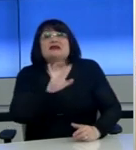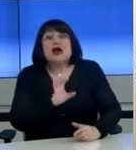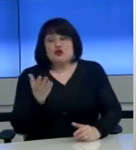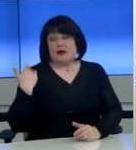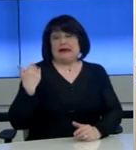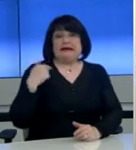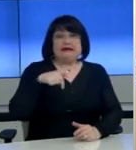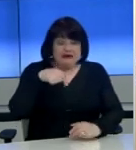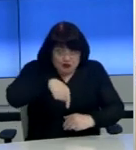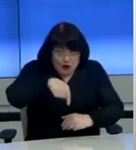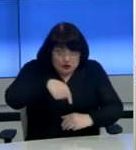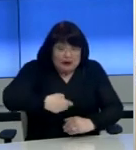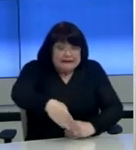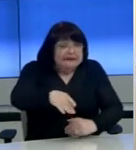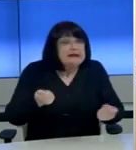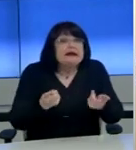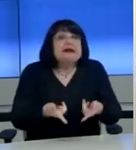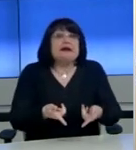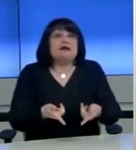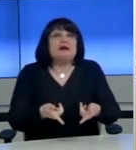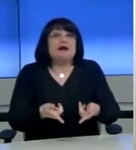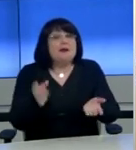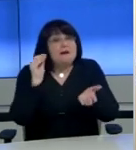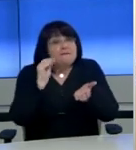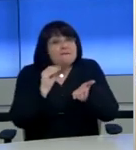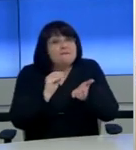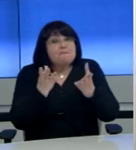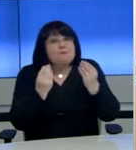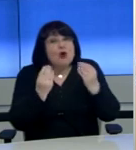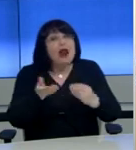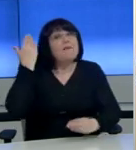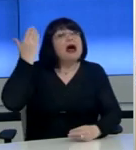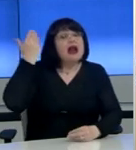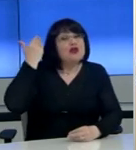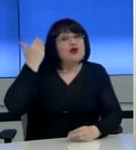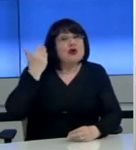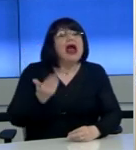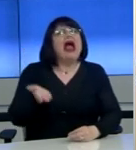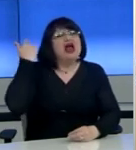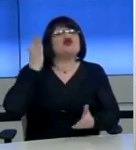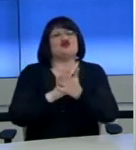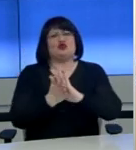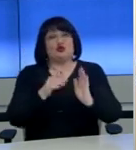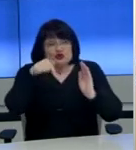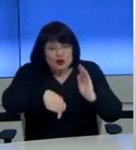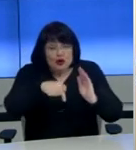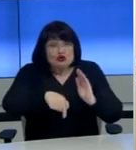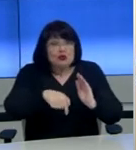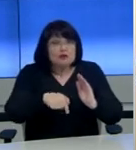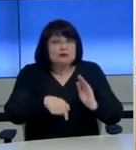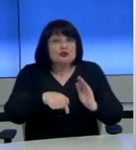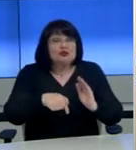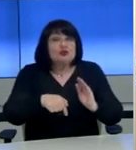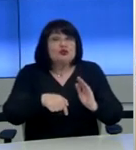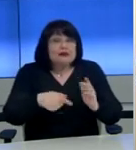χθες, να δούμε τι γίνεται σήμερα. Έχουμε να πούμε πολλά αν ψάξουμε για το χθες, αλλά εγώ λέω ας αφήσουμε το χθες. Το θέμα είναι τι κάνετε